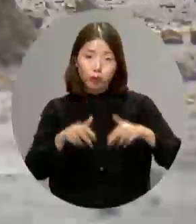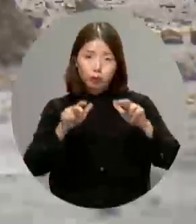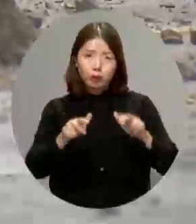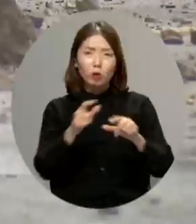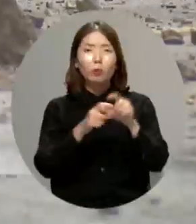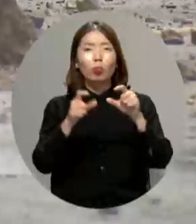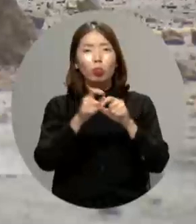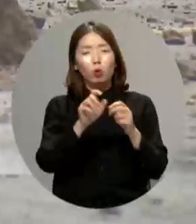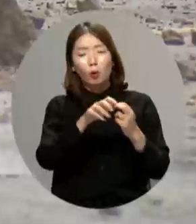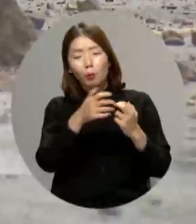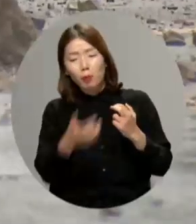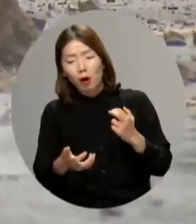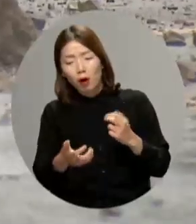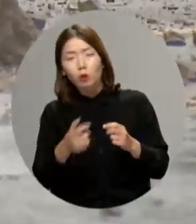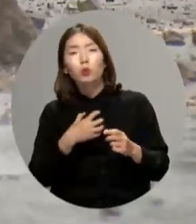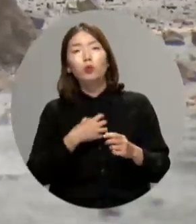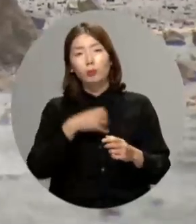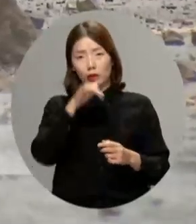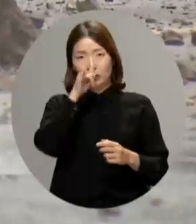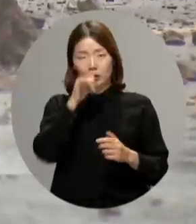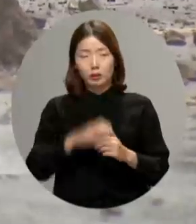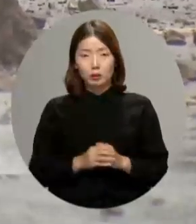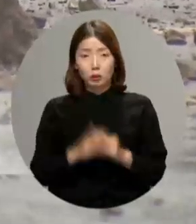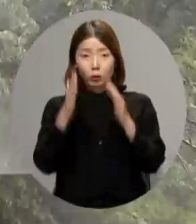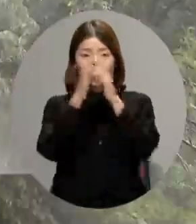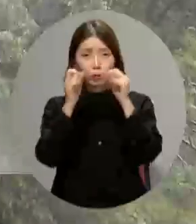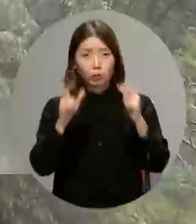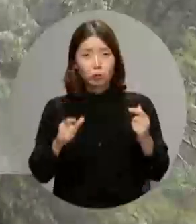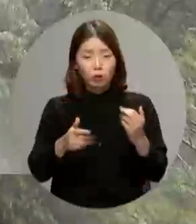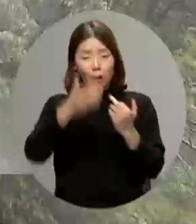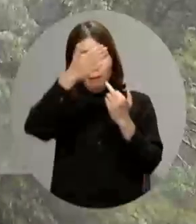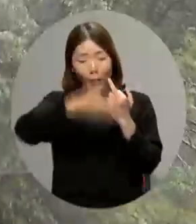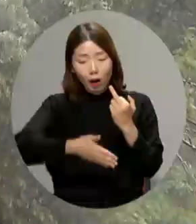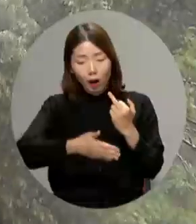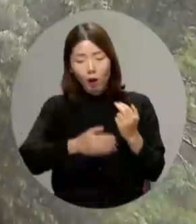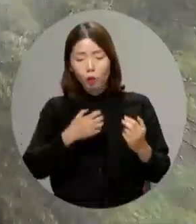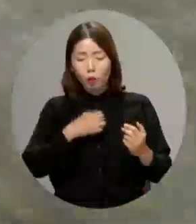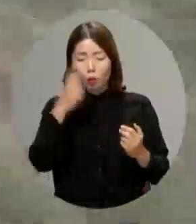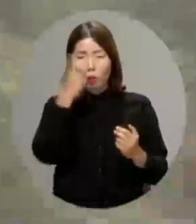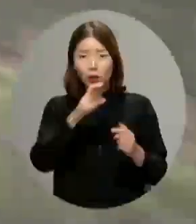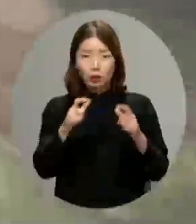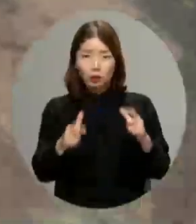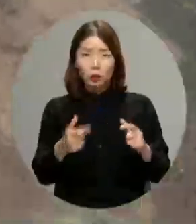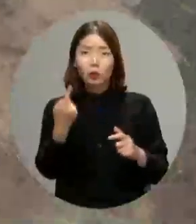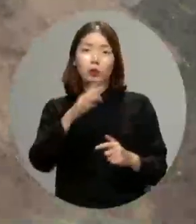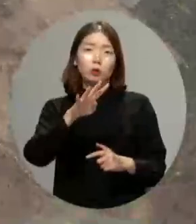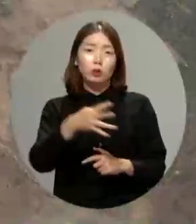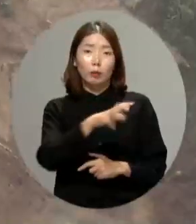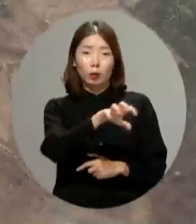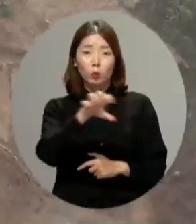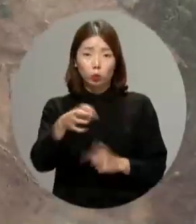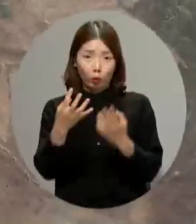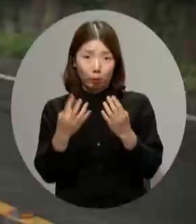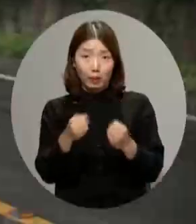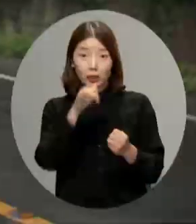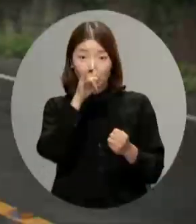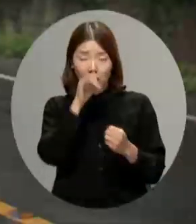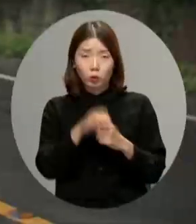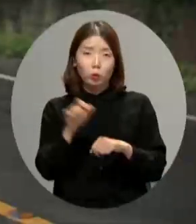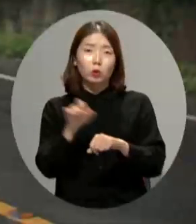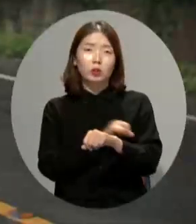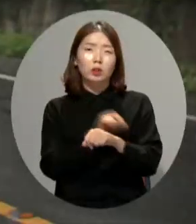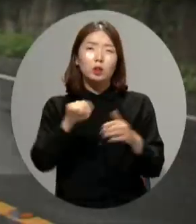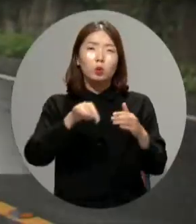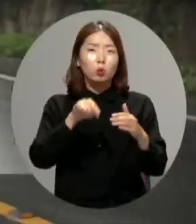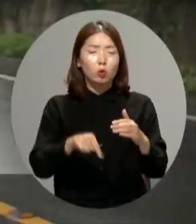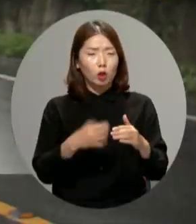추가 붕괴 우려도 높은 상황입니다. 전북에는 극경사 붕괴 위험 관리 지역이 1,400여 곳에 이르는데요. 특히 이